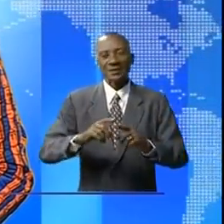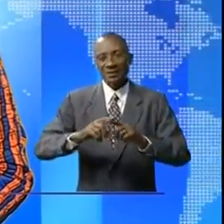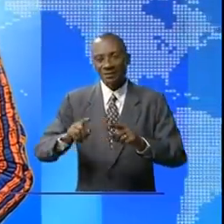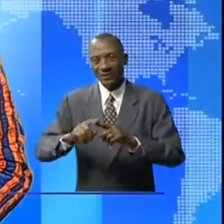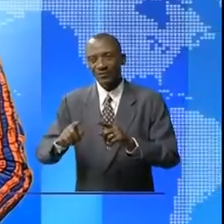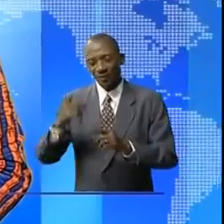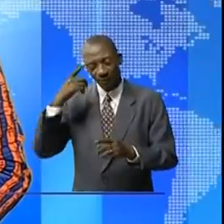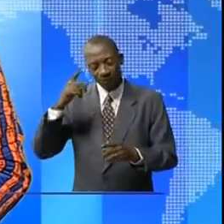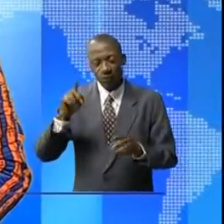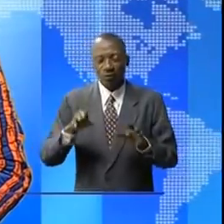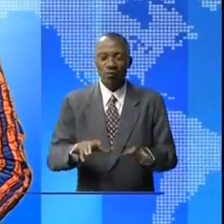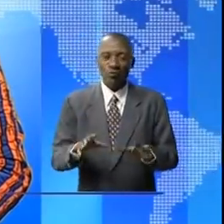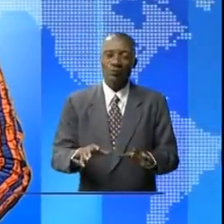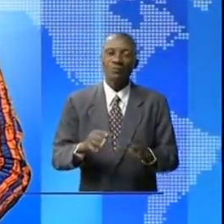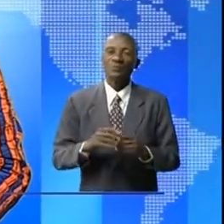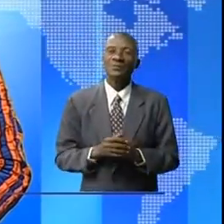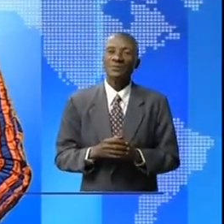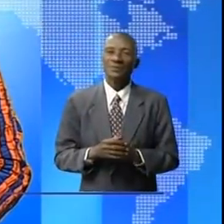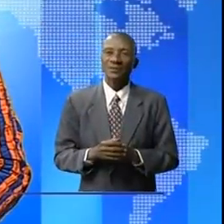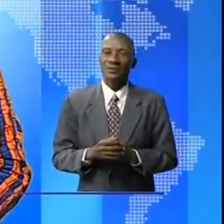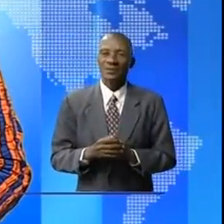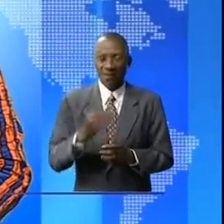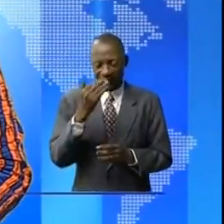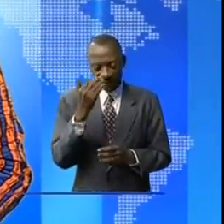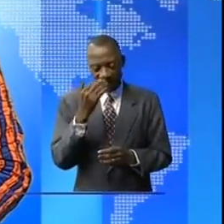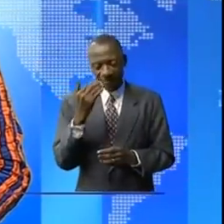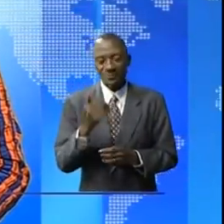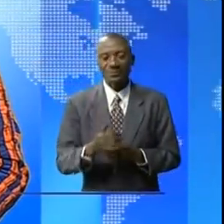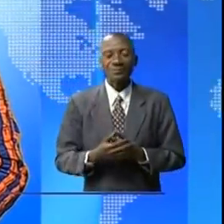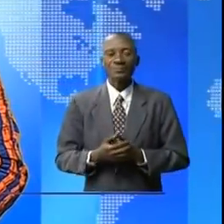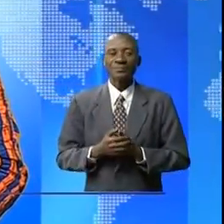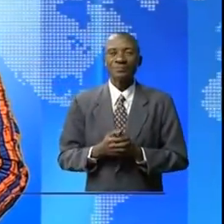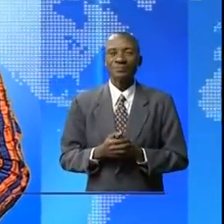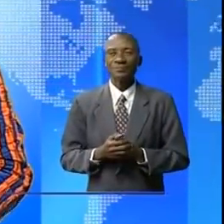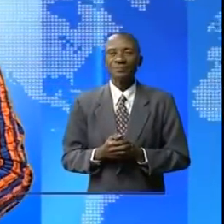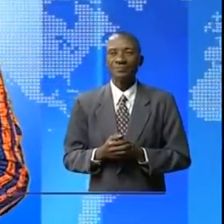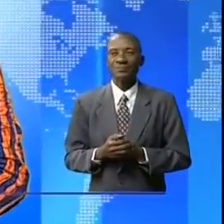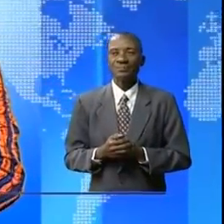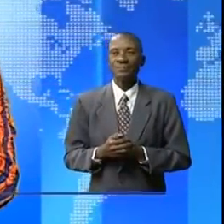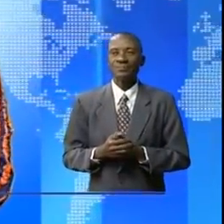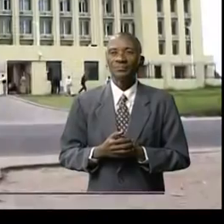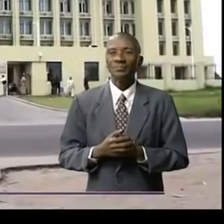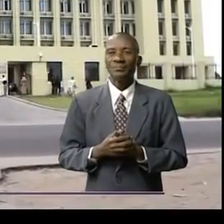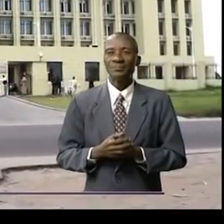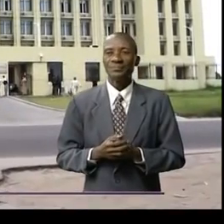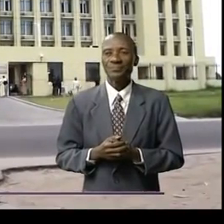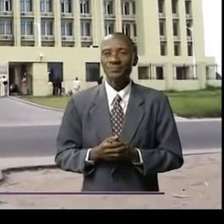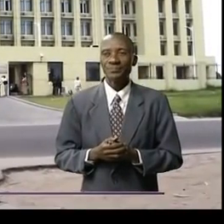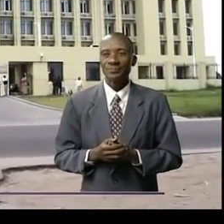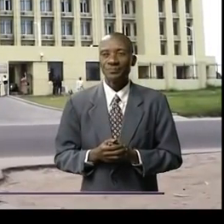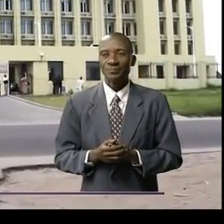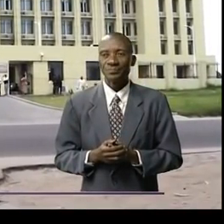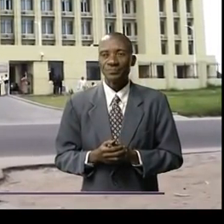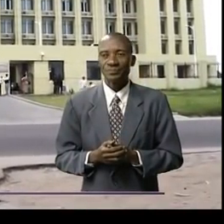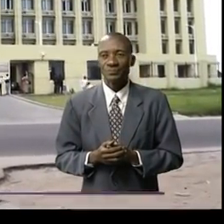et des travaux publics qui nécessitent des compétences variées. Nicole CCEP et Papi Mbongo pour le reportage. Ces